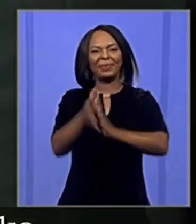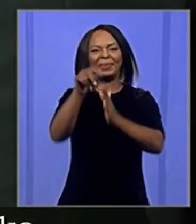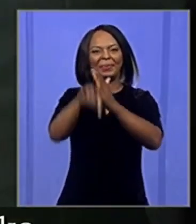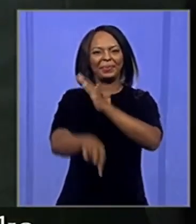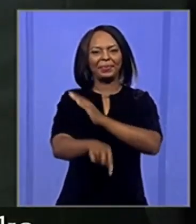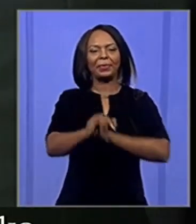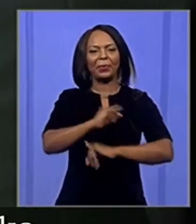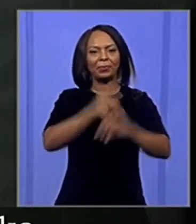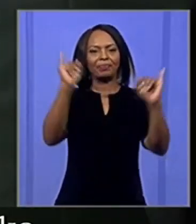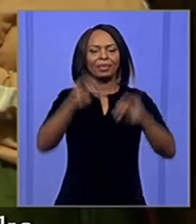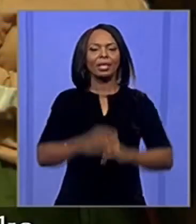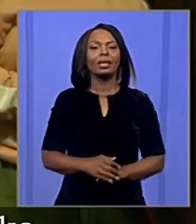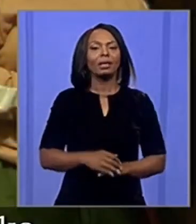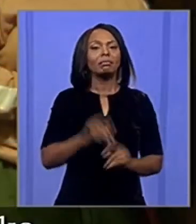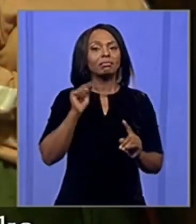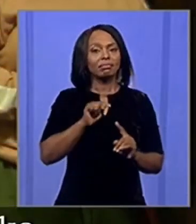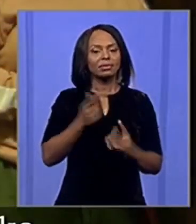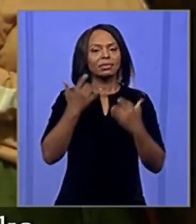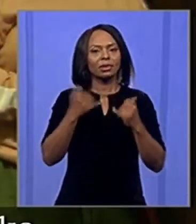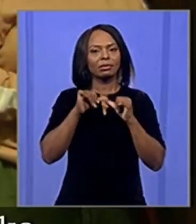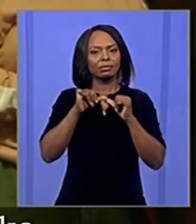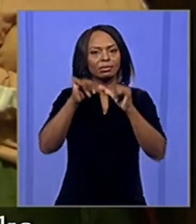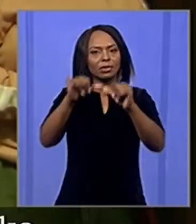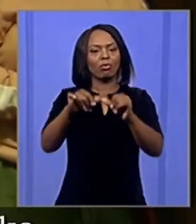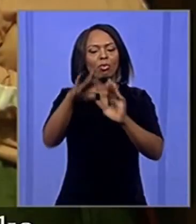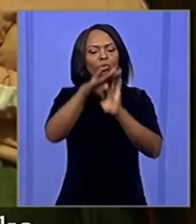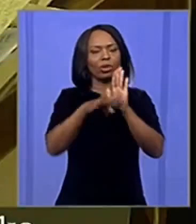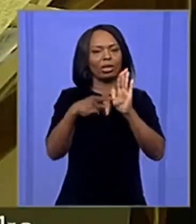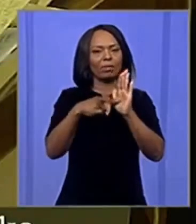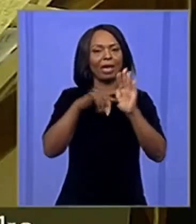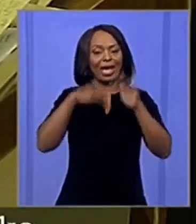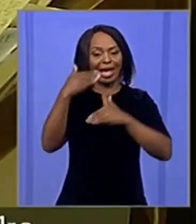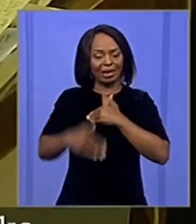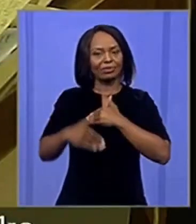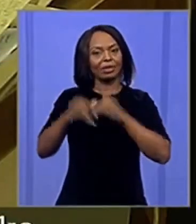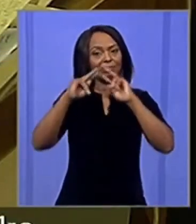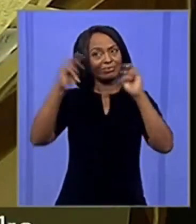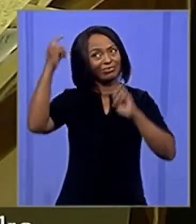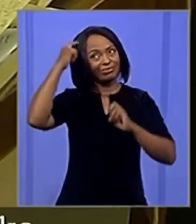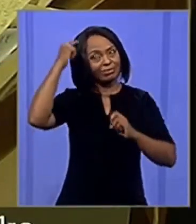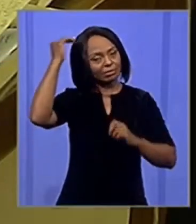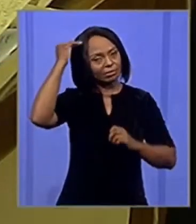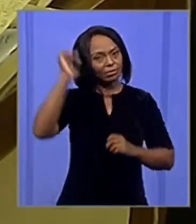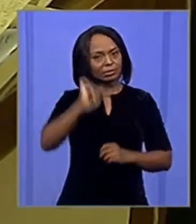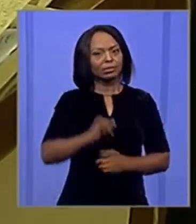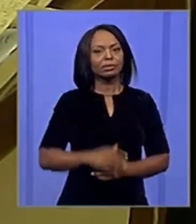tseneletseng. Morero ono o tla tswelela fa setse a sekasekilwe tlhaloganyo.